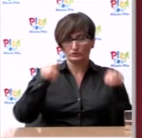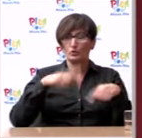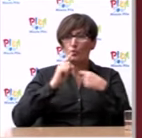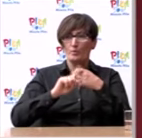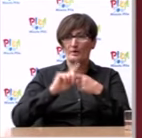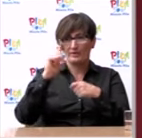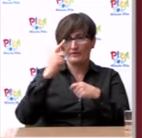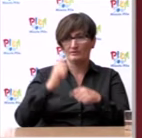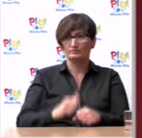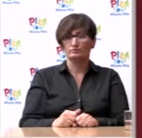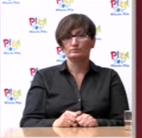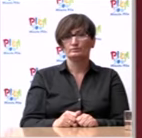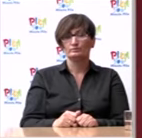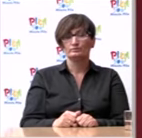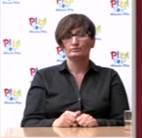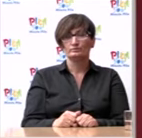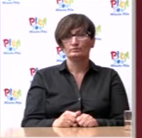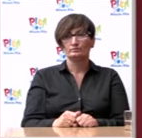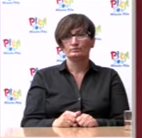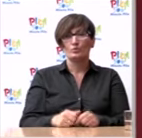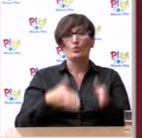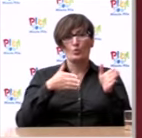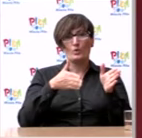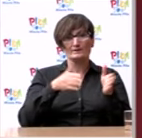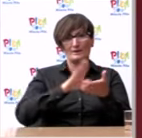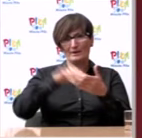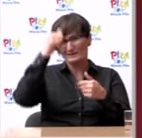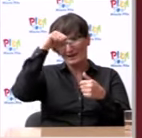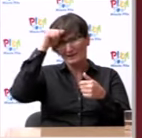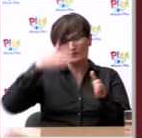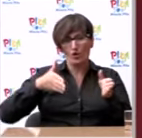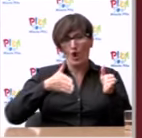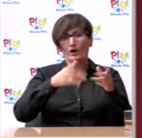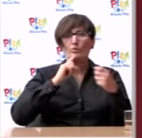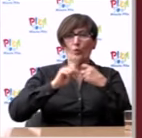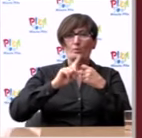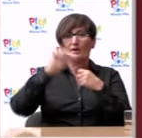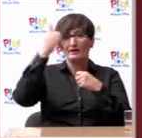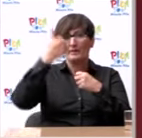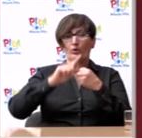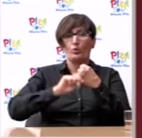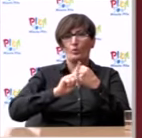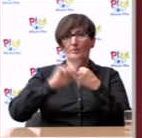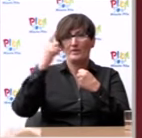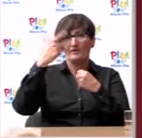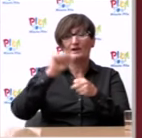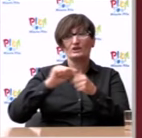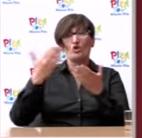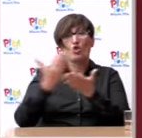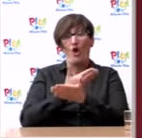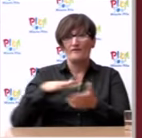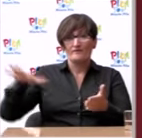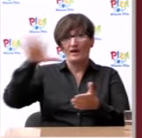graficznie. Ulica jako bez nazwy droga numer 1 i droga numer 2, to jest w strefie ekonomicznej, nowej